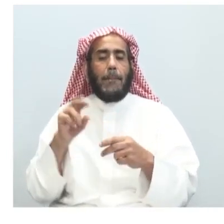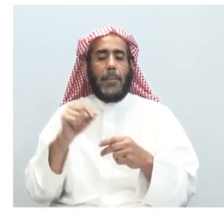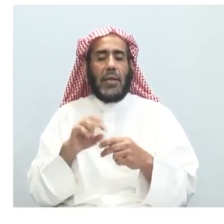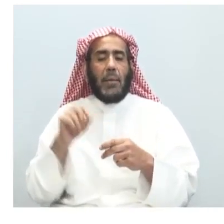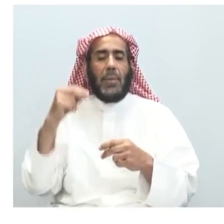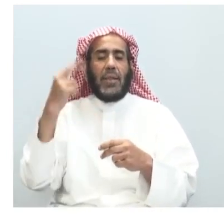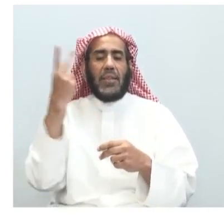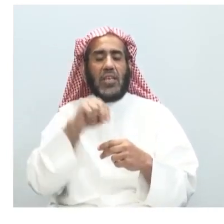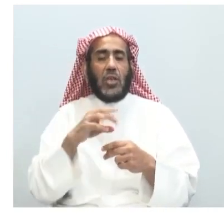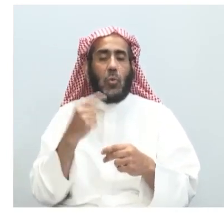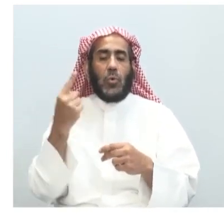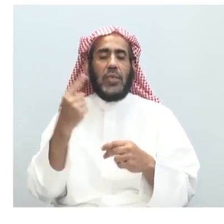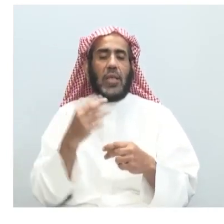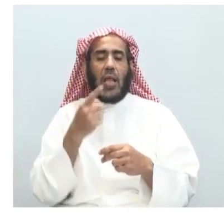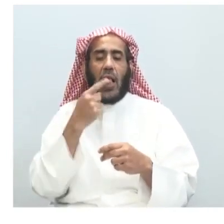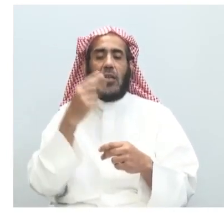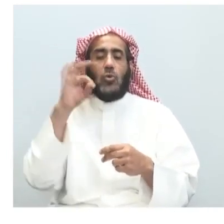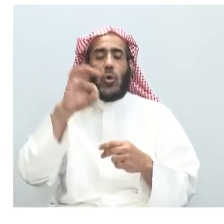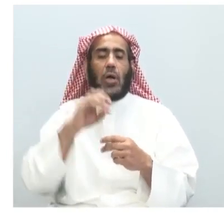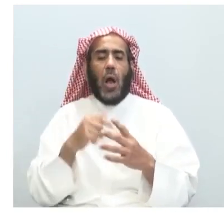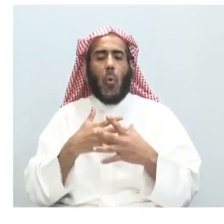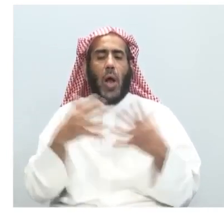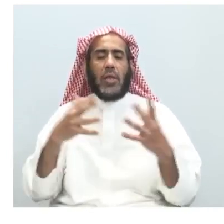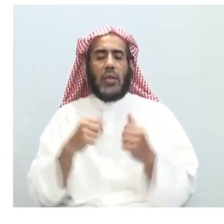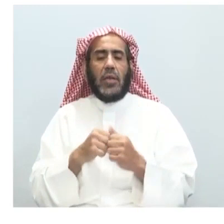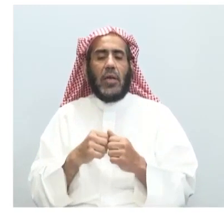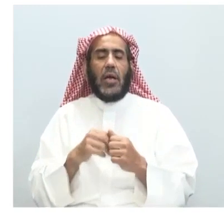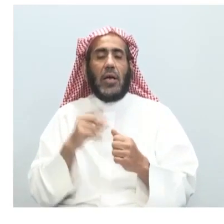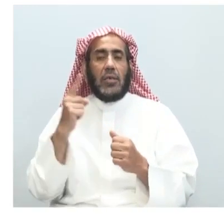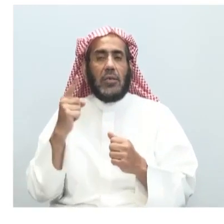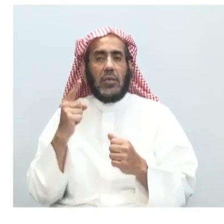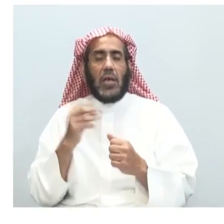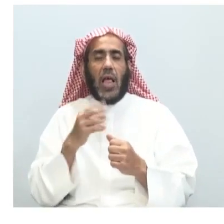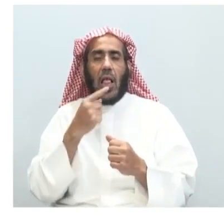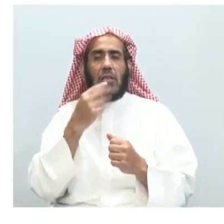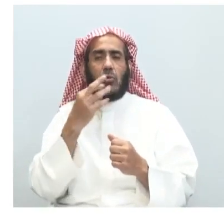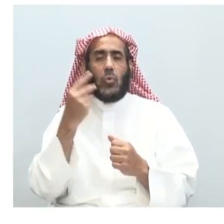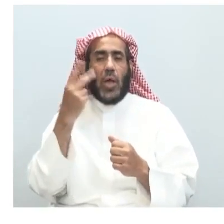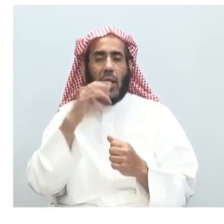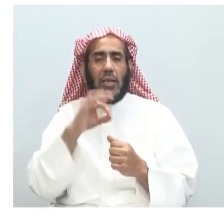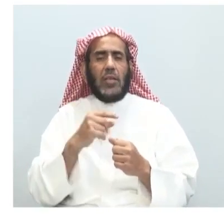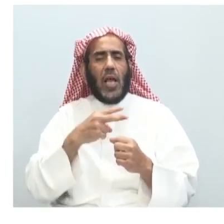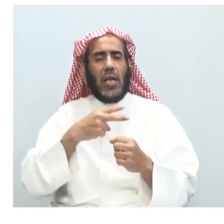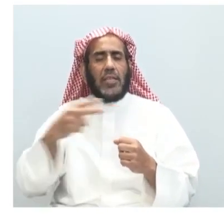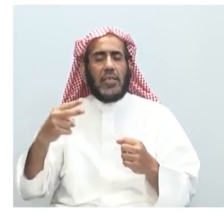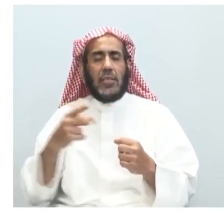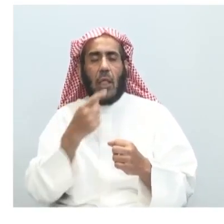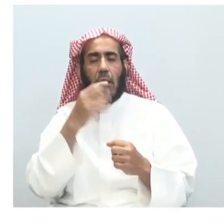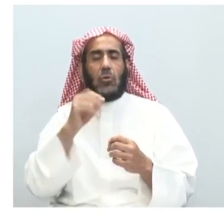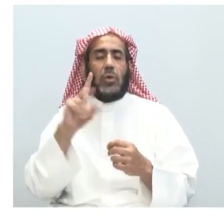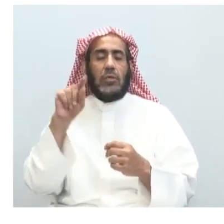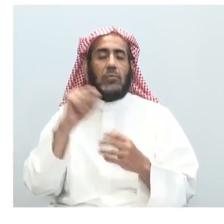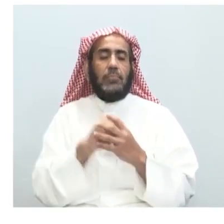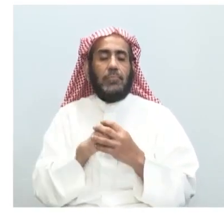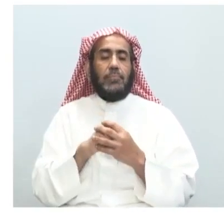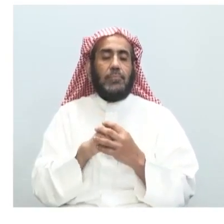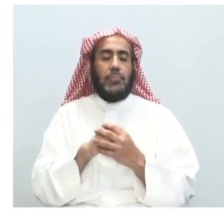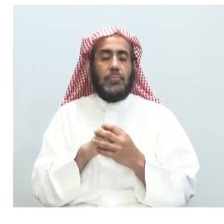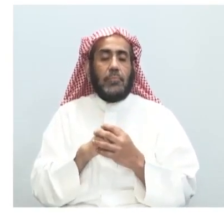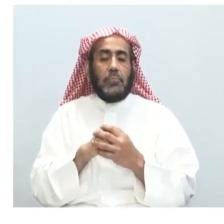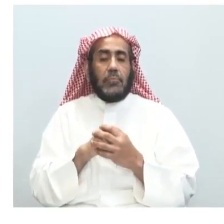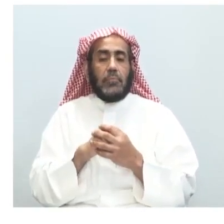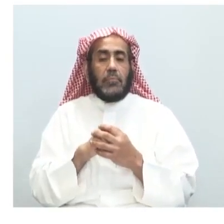12 وحده سكر او اكثر هي السكريات عديده التسكر احسنت